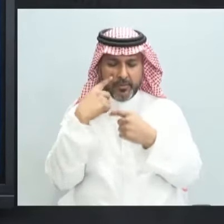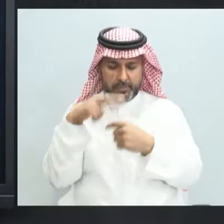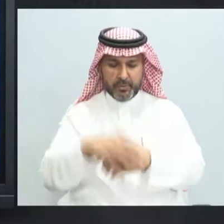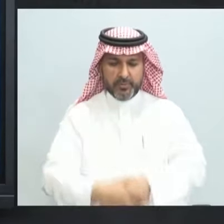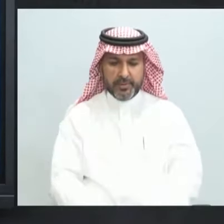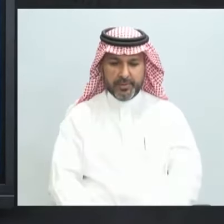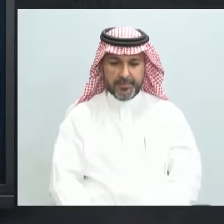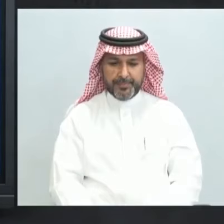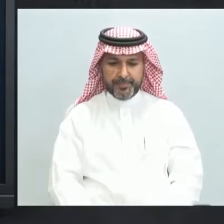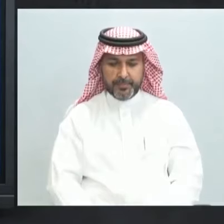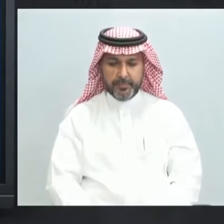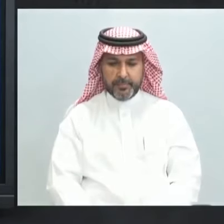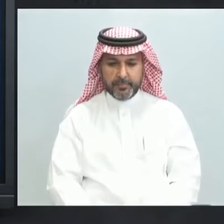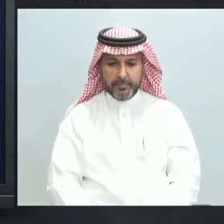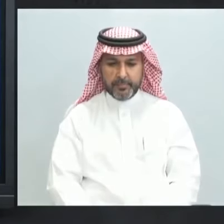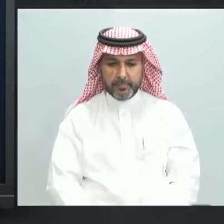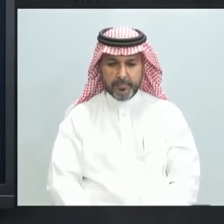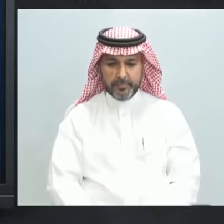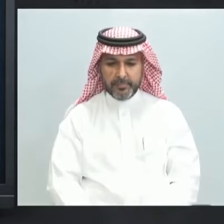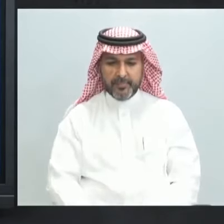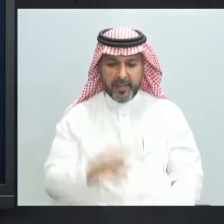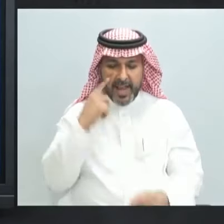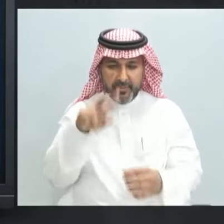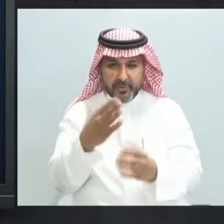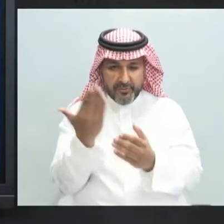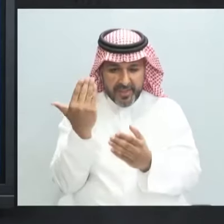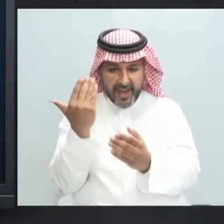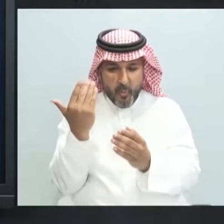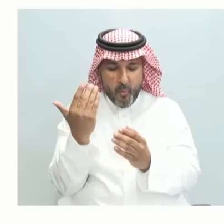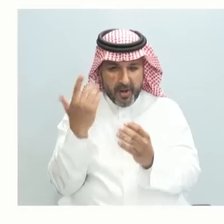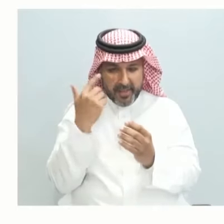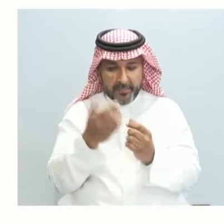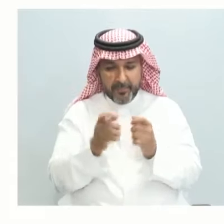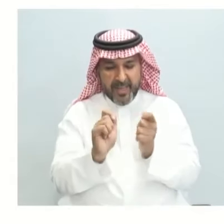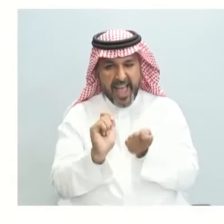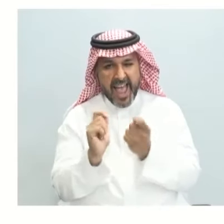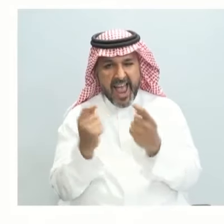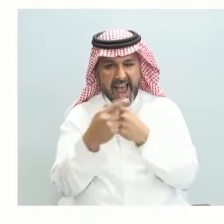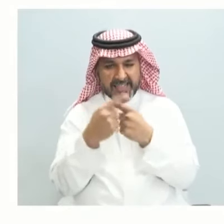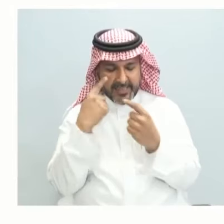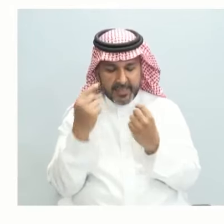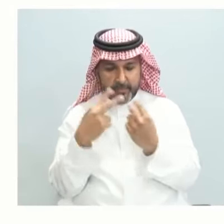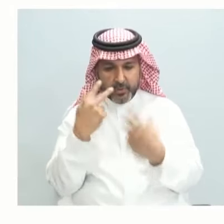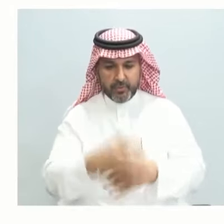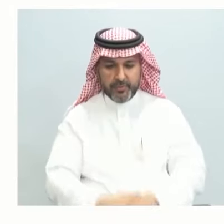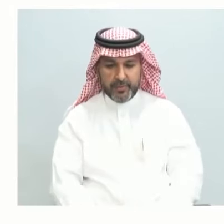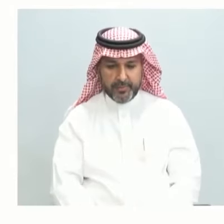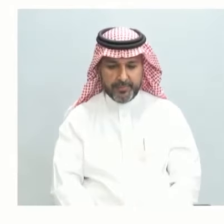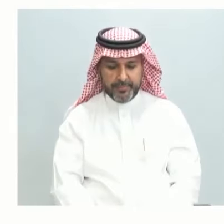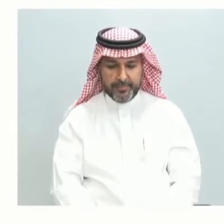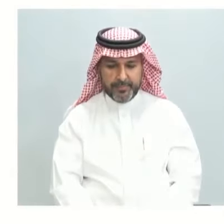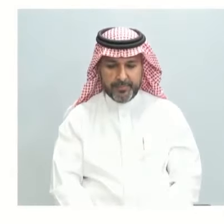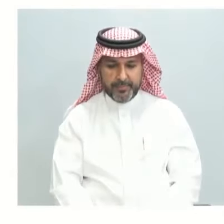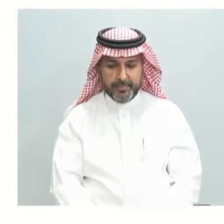لتحليل كثيره الحدود واعادتها مره اخرى الى عوامل مضروبه في بعضها البعض اذا